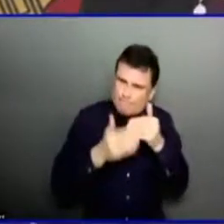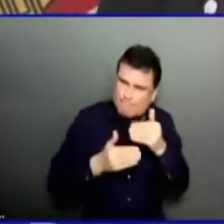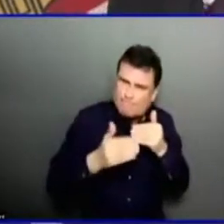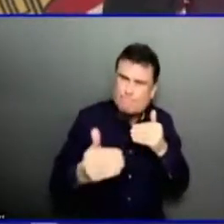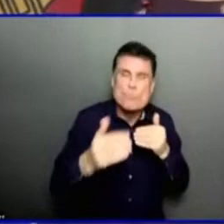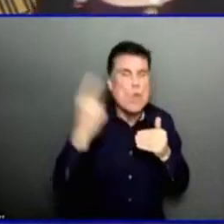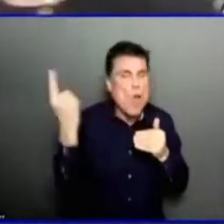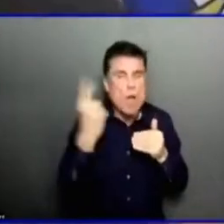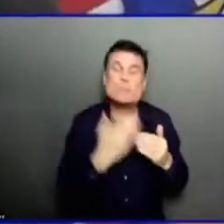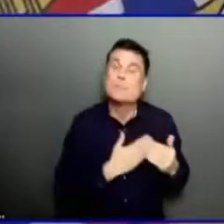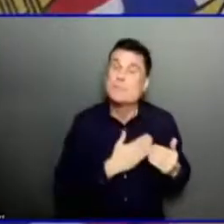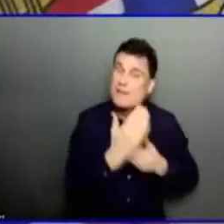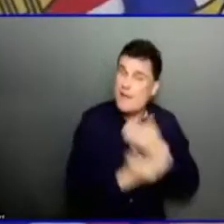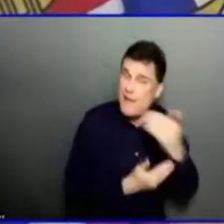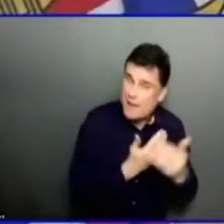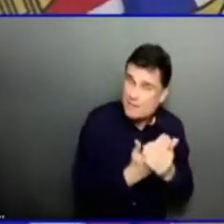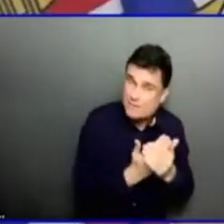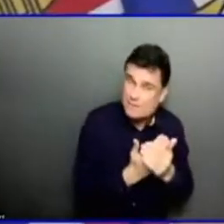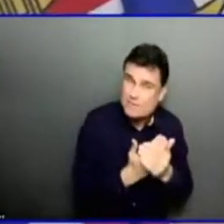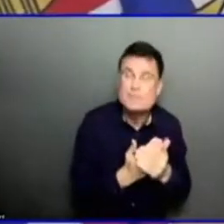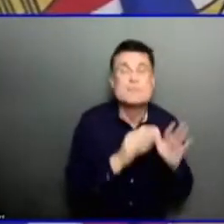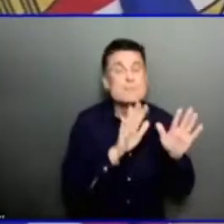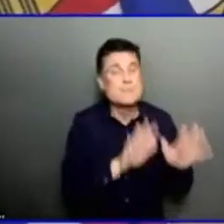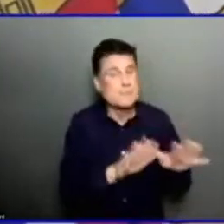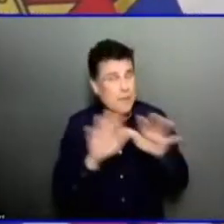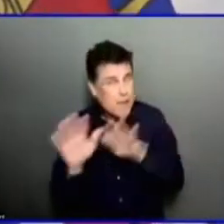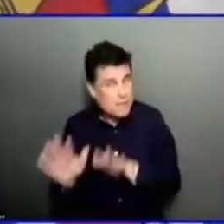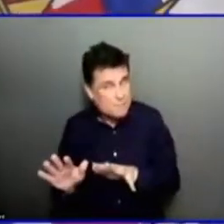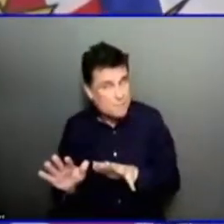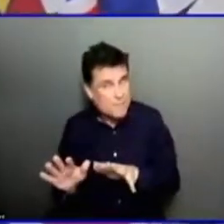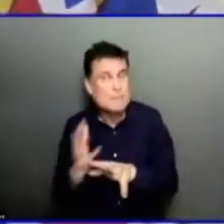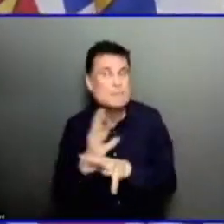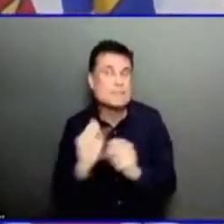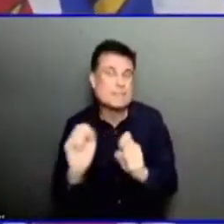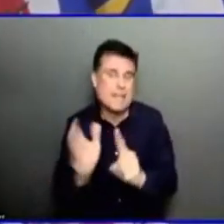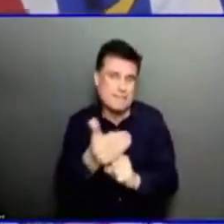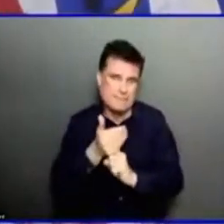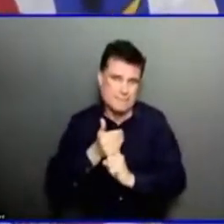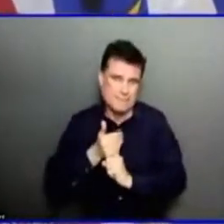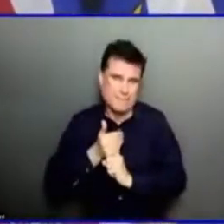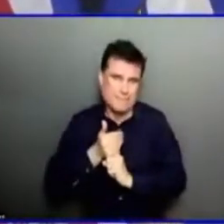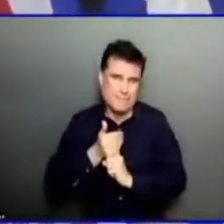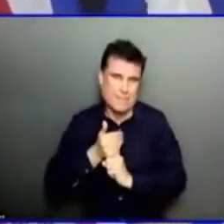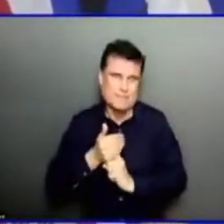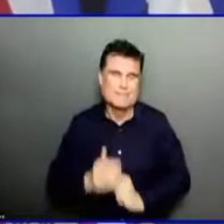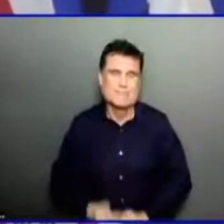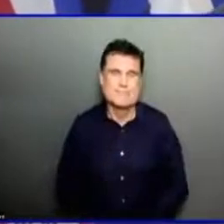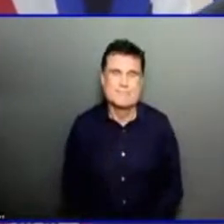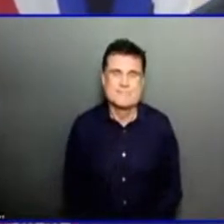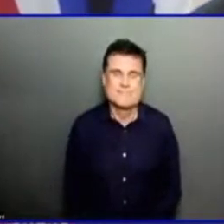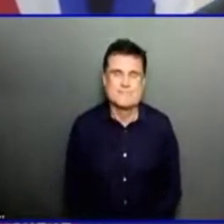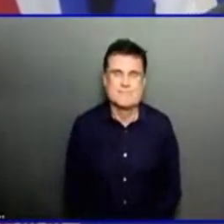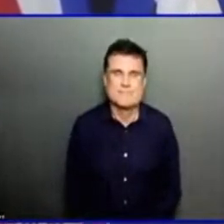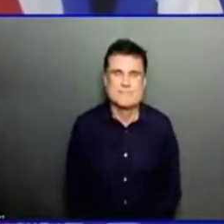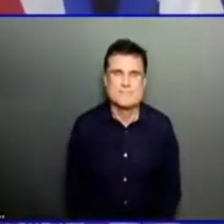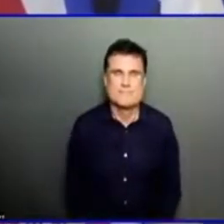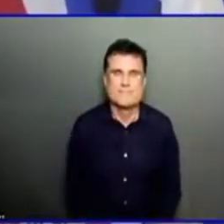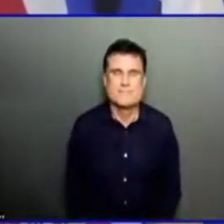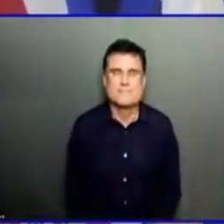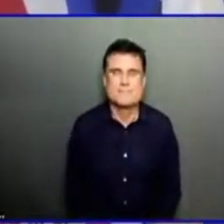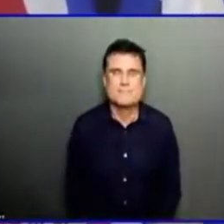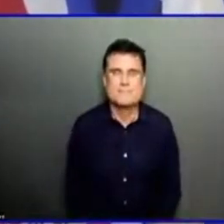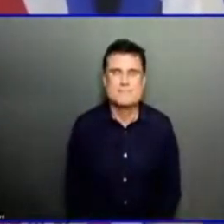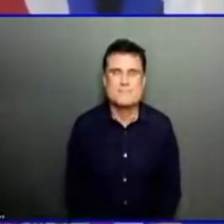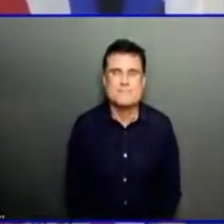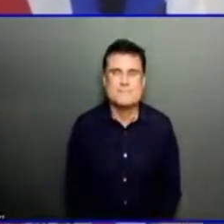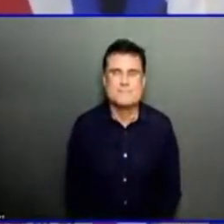safe. 也是3个 be kind, be calm, be safe 那么卫生厅长来总结一下这些数